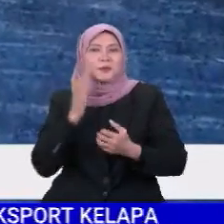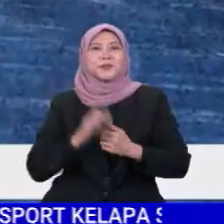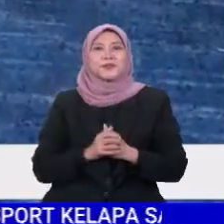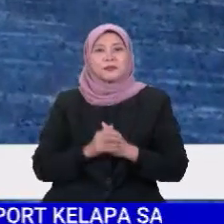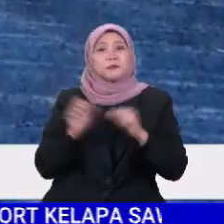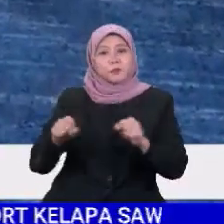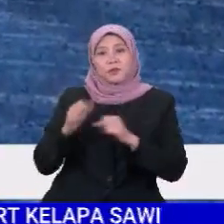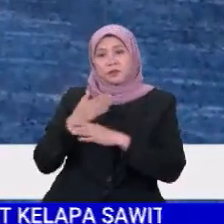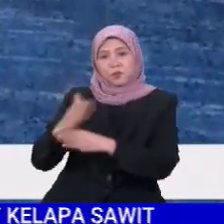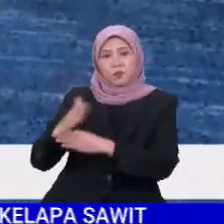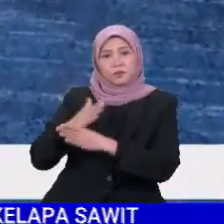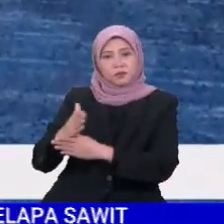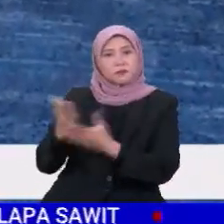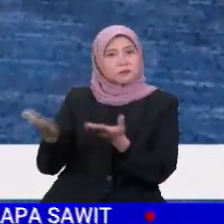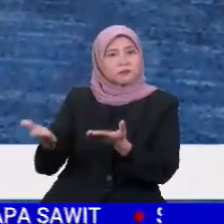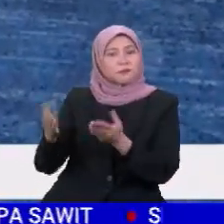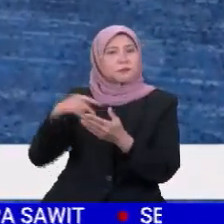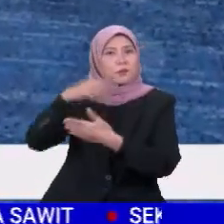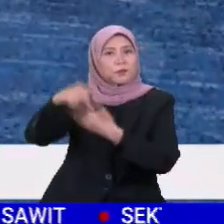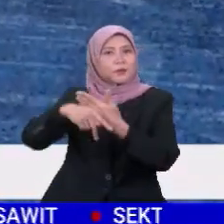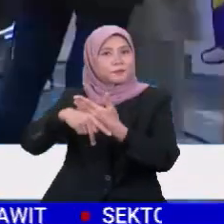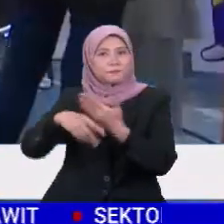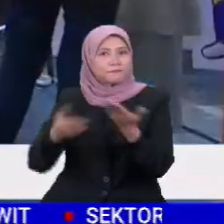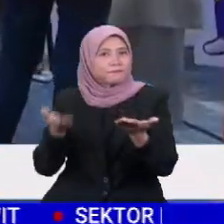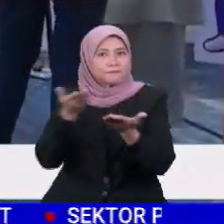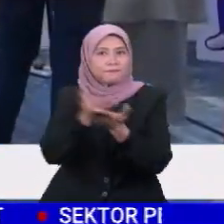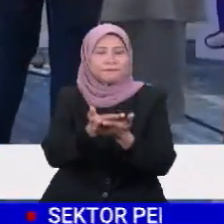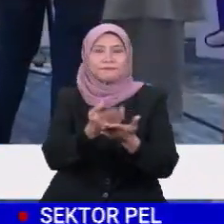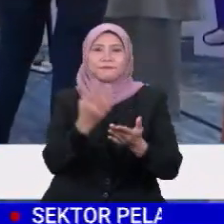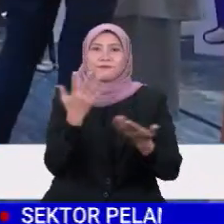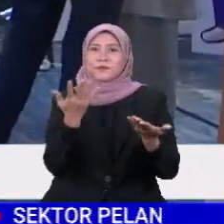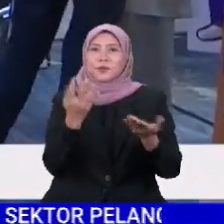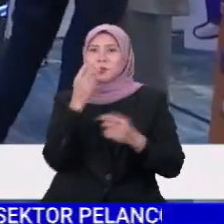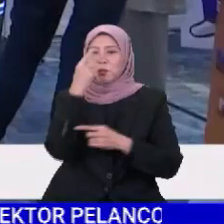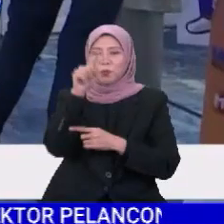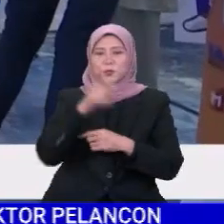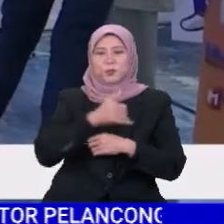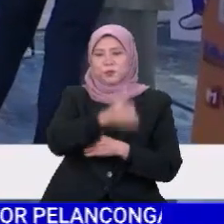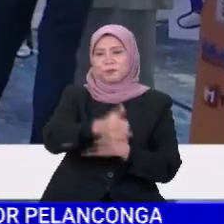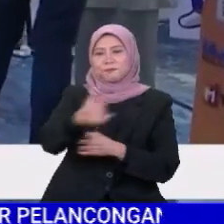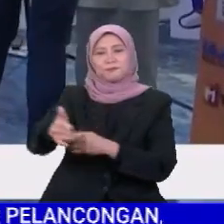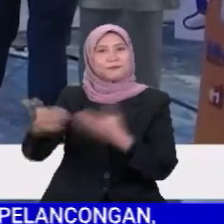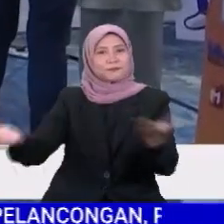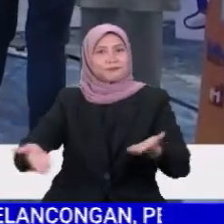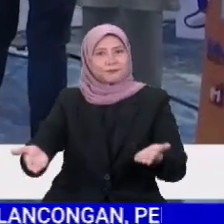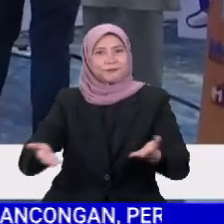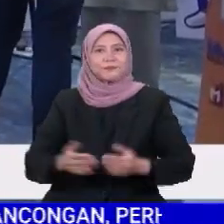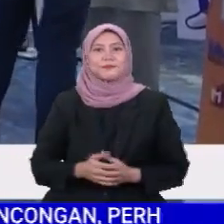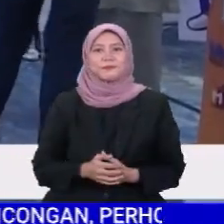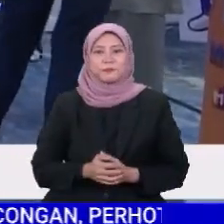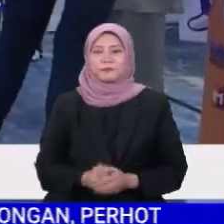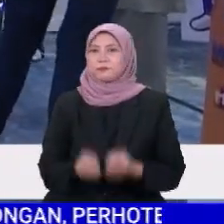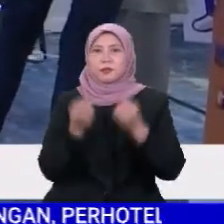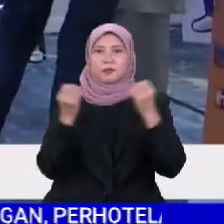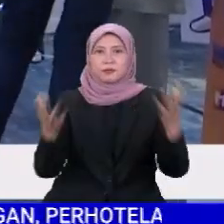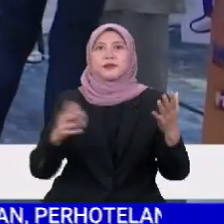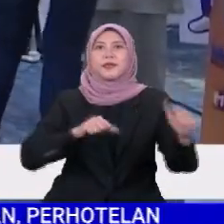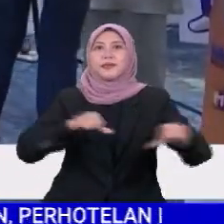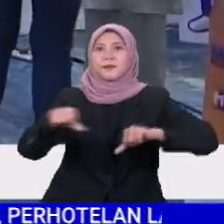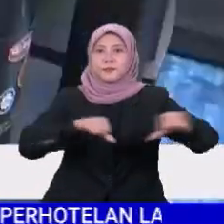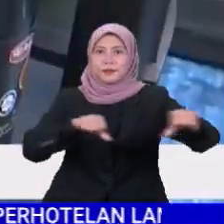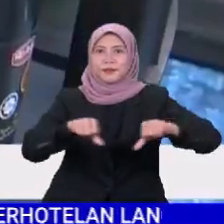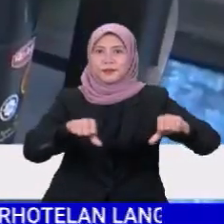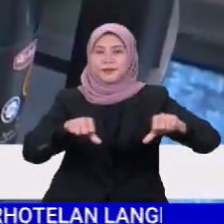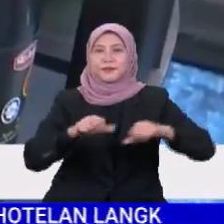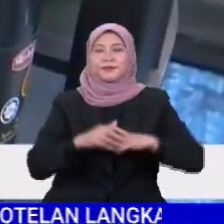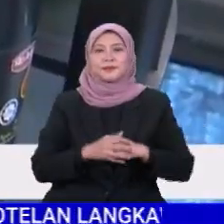boleh dikongsikan apakah antara pengisian yang ditawarkan yang menariknya untuk pengunjung datang ke sini? Ya, banyak pengisiannya.